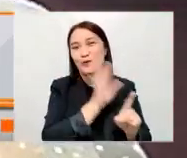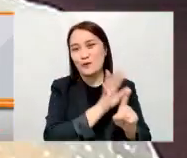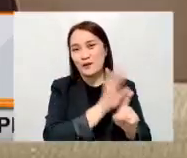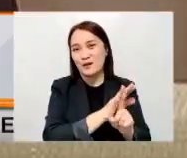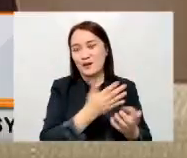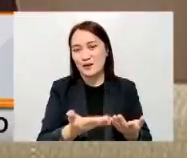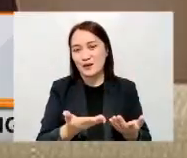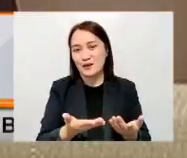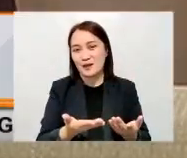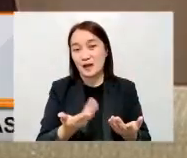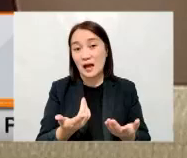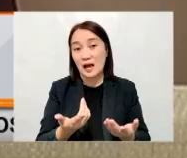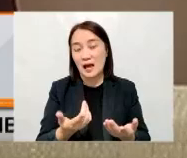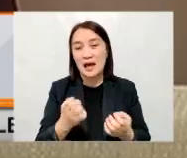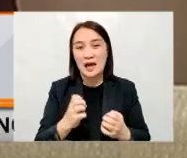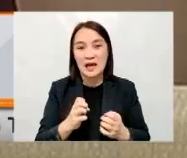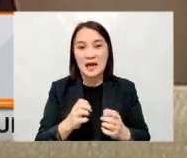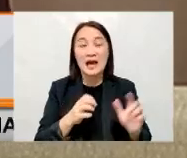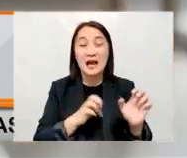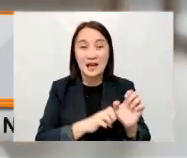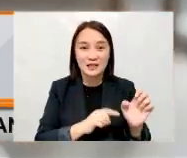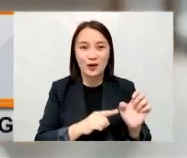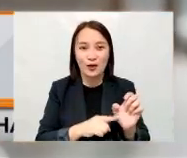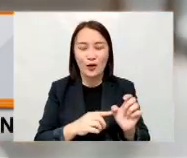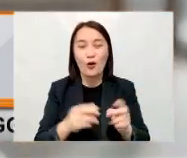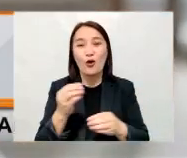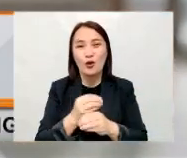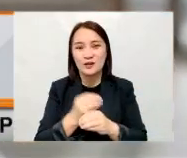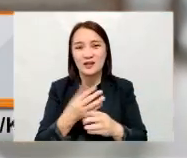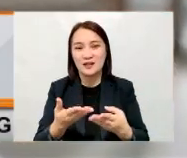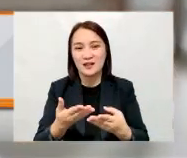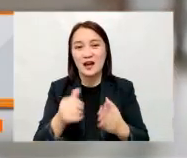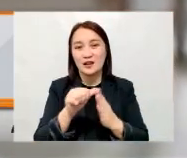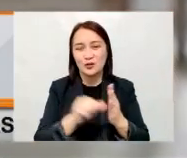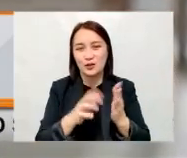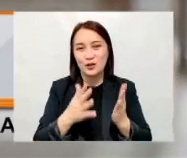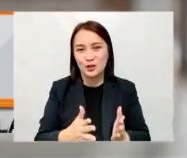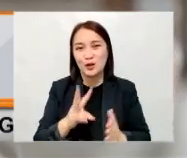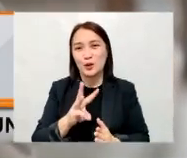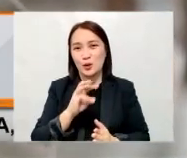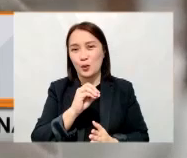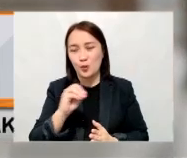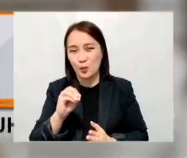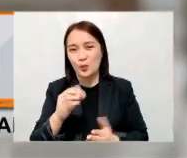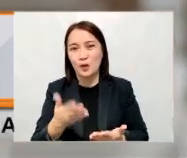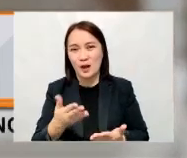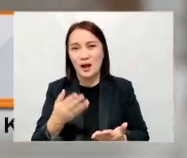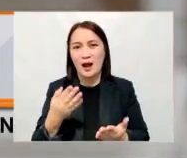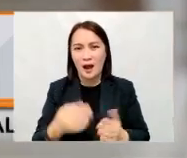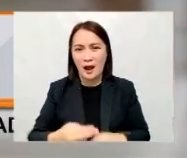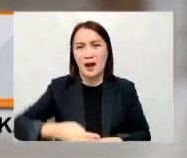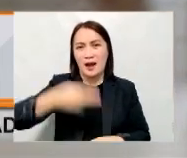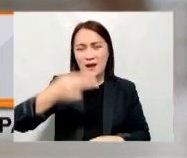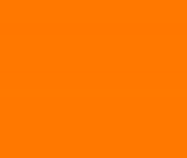sa extraordinary attorney Wu. Sa nasabing serye, nanalo siya ng Desang Award na pinakamataas na acting award